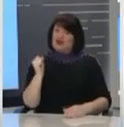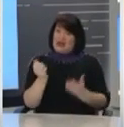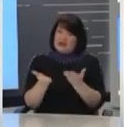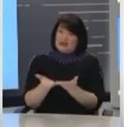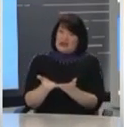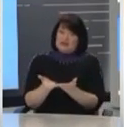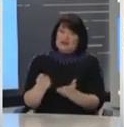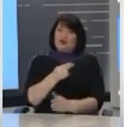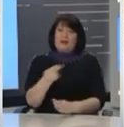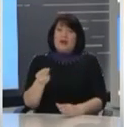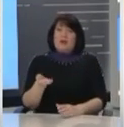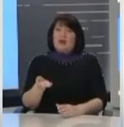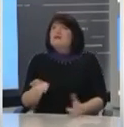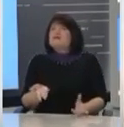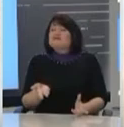σε αυτό το θέμα